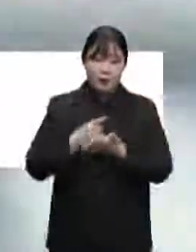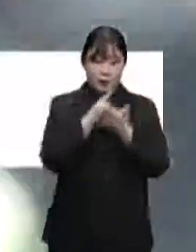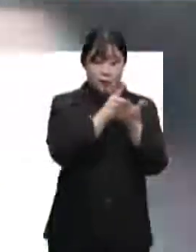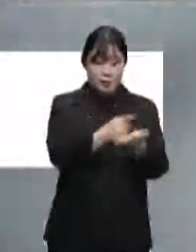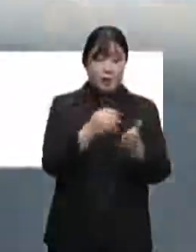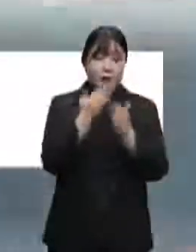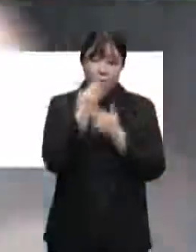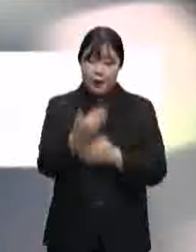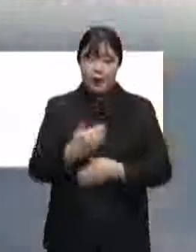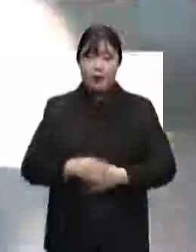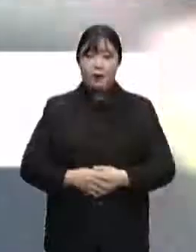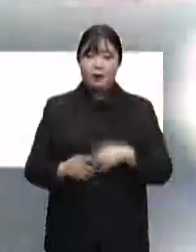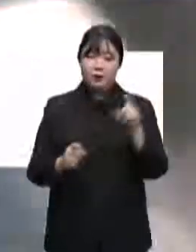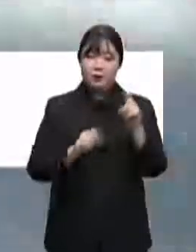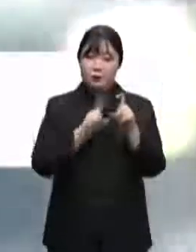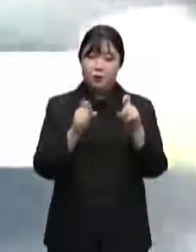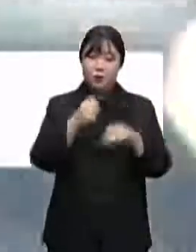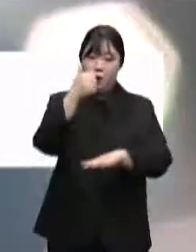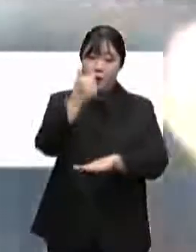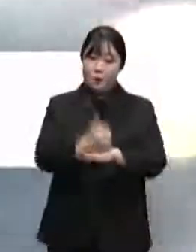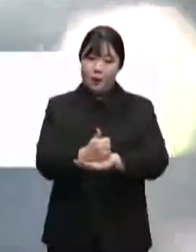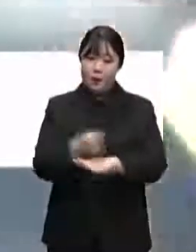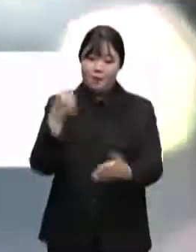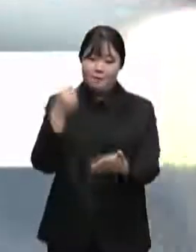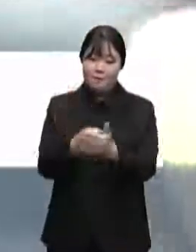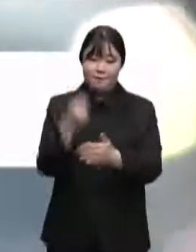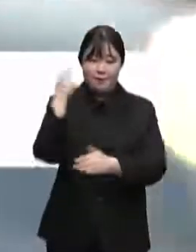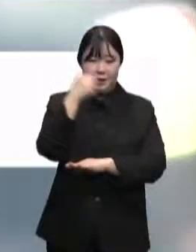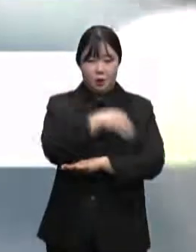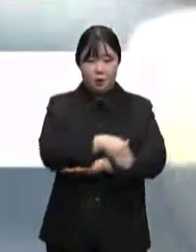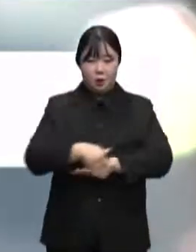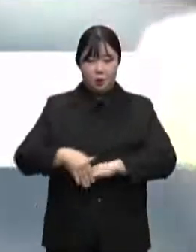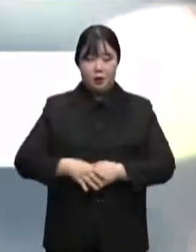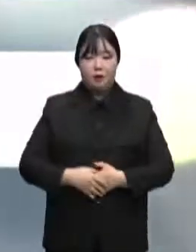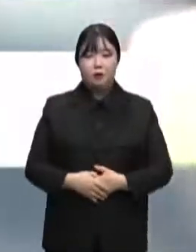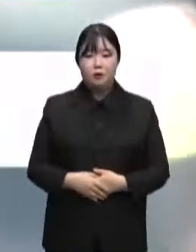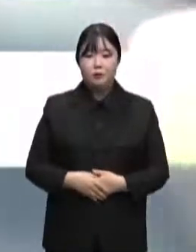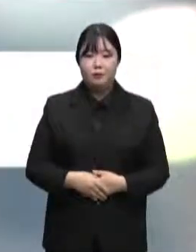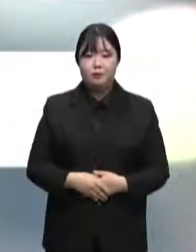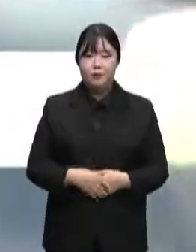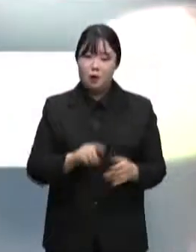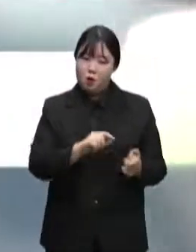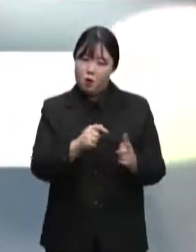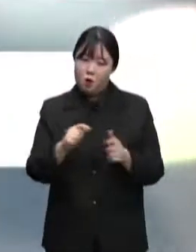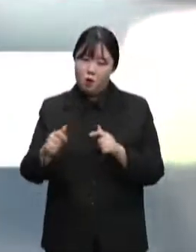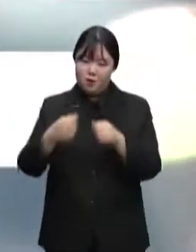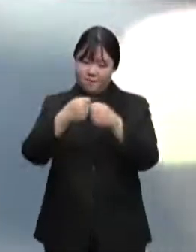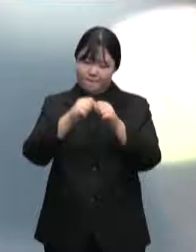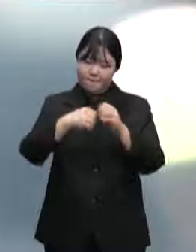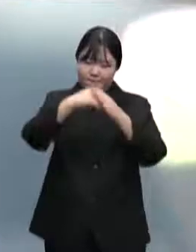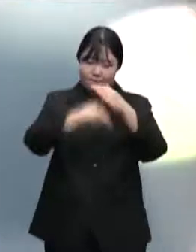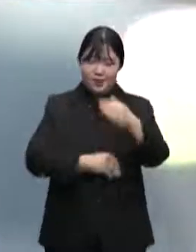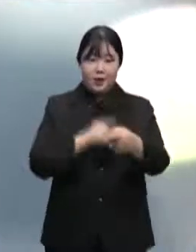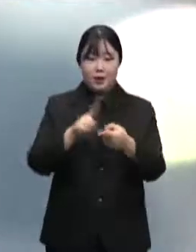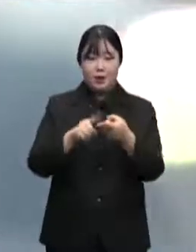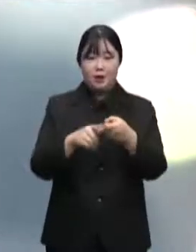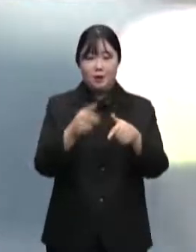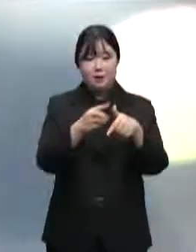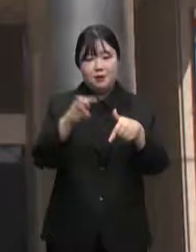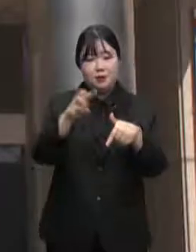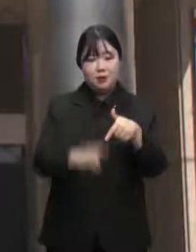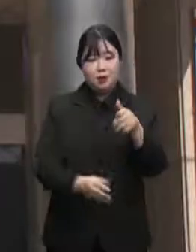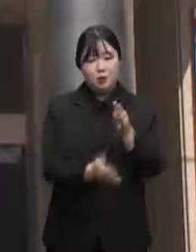11월말에 우선협상대상자를 선정할 계획입니다 기타 응 무와 관련한 자세한 사항은 인천도시공사